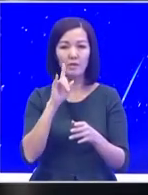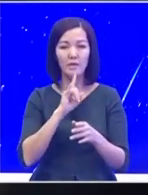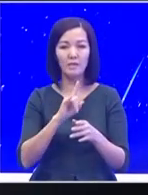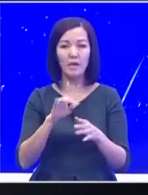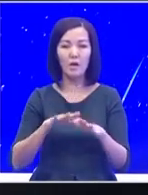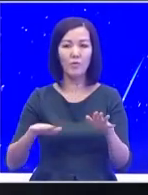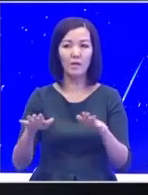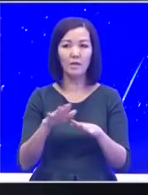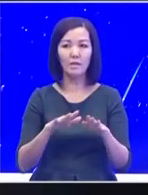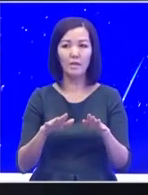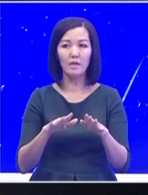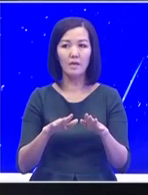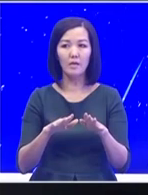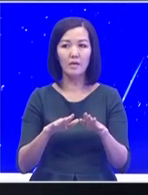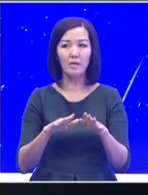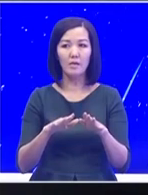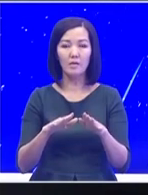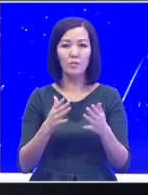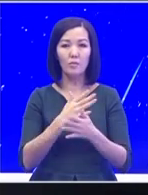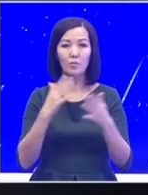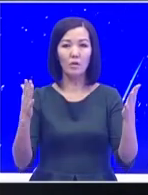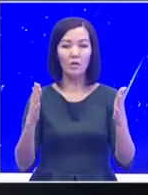болған кезде сол кезде үлкен парк болған.